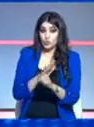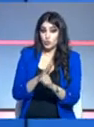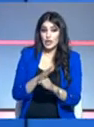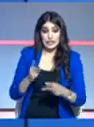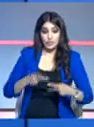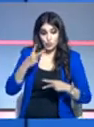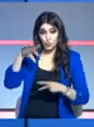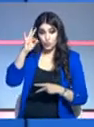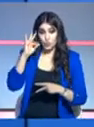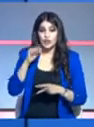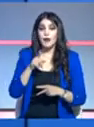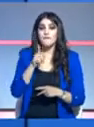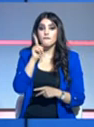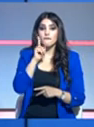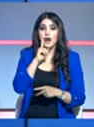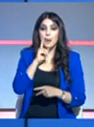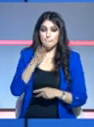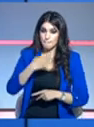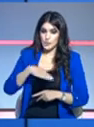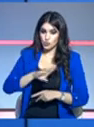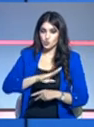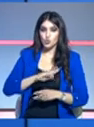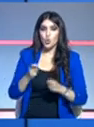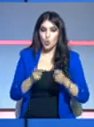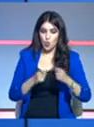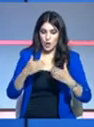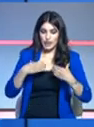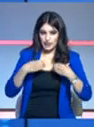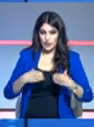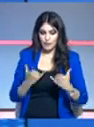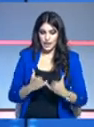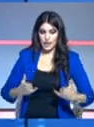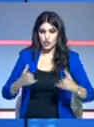مجزرة مديرة رعاية الصحة الأساسية والعضوة في لجنة التلقيح، شكرا جزيلا.